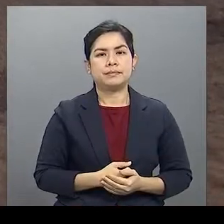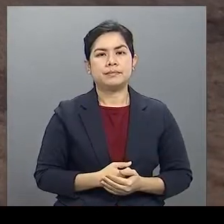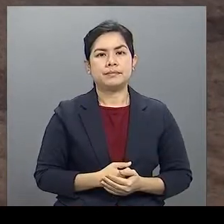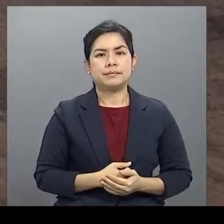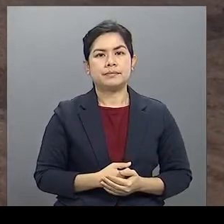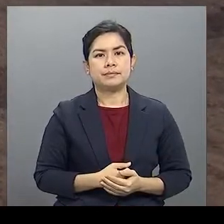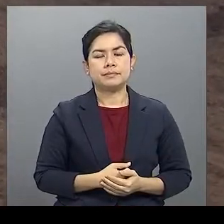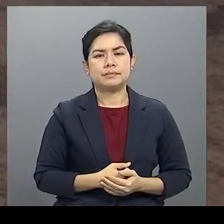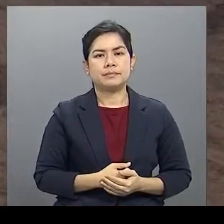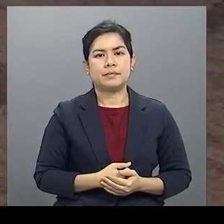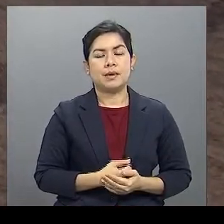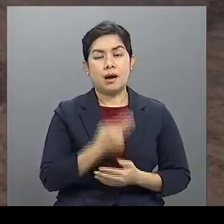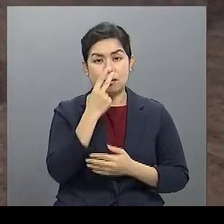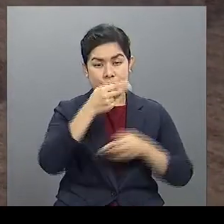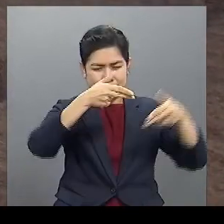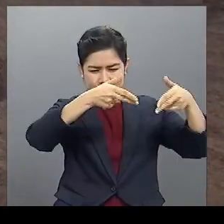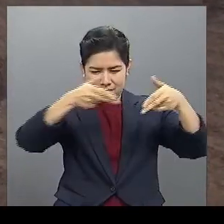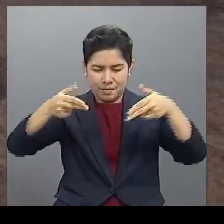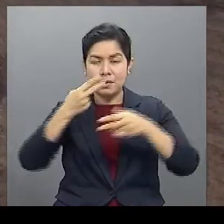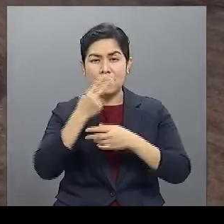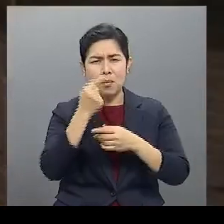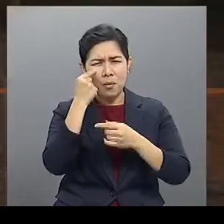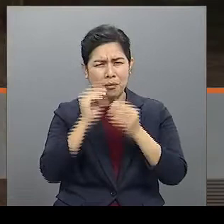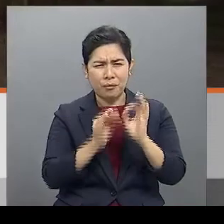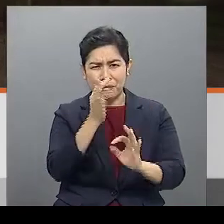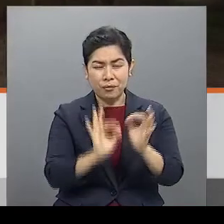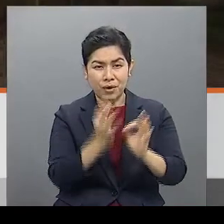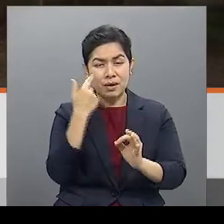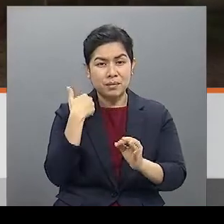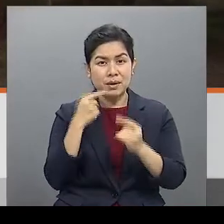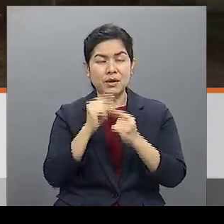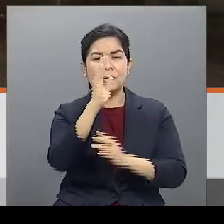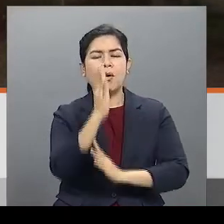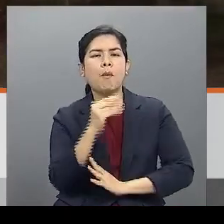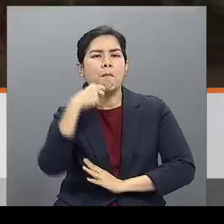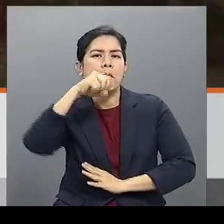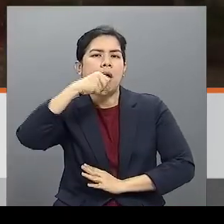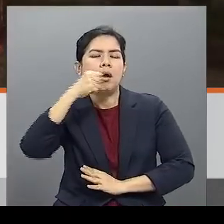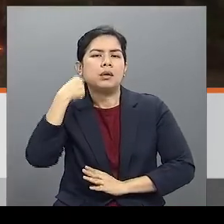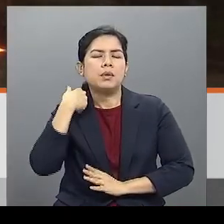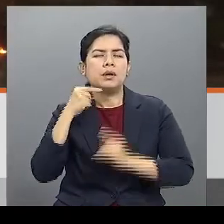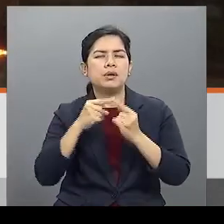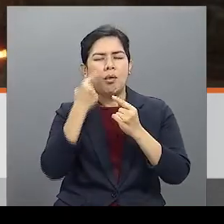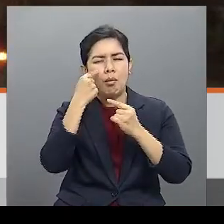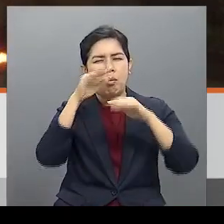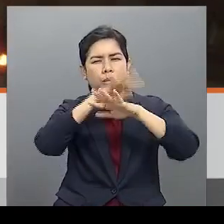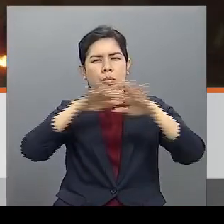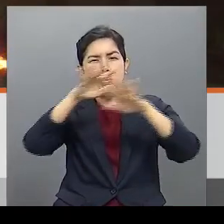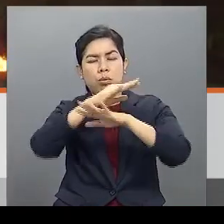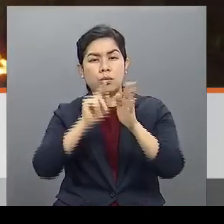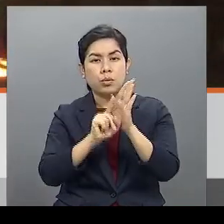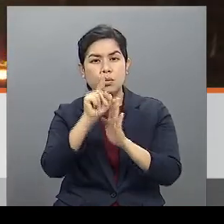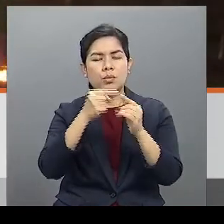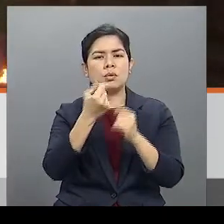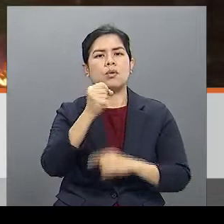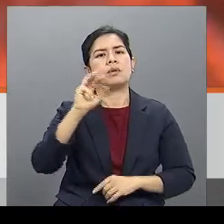ภาพมุมสูงเผยให้เห็นไฟที่กำลังลุกไหม้ใบอ้อยซึ่งเกิดกลุ่มควันลอยสูงมากกว่า10เมตรริมถนนสายชุม